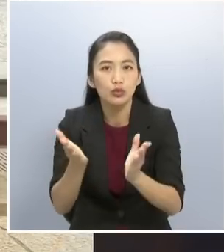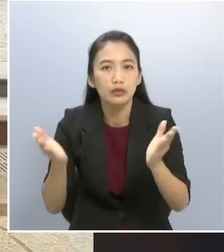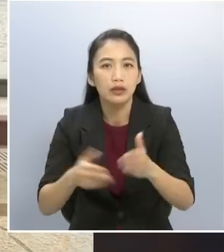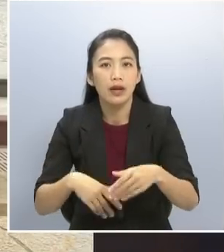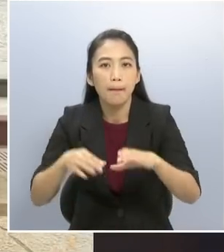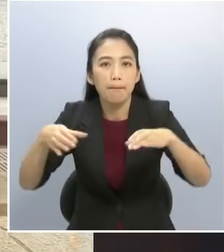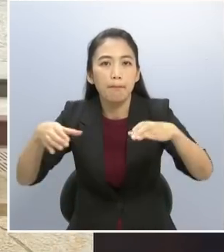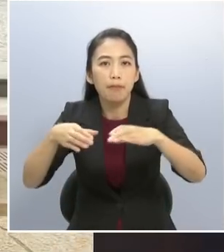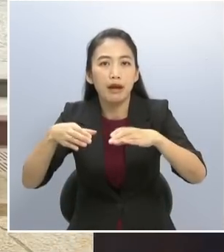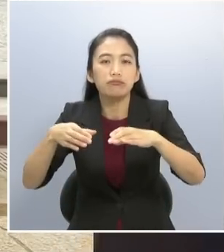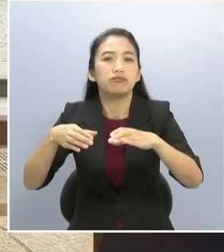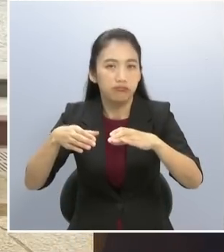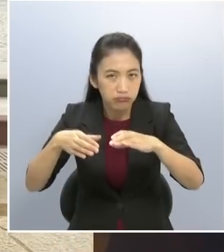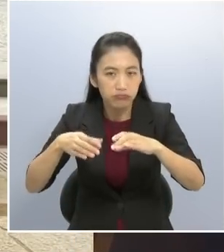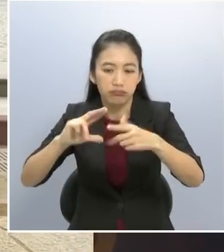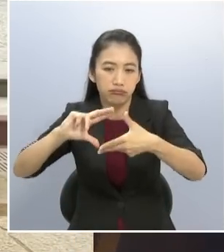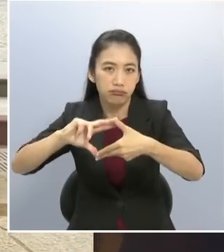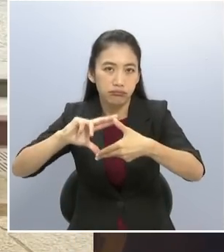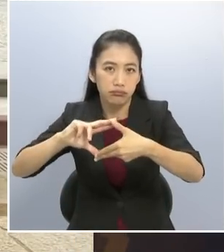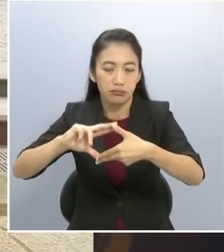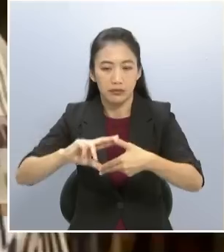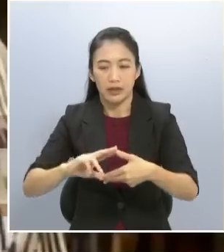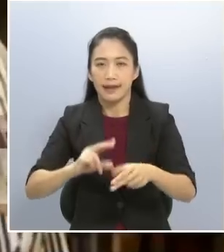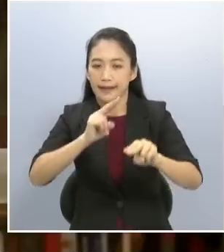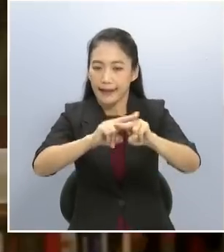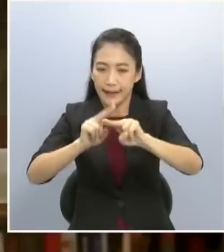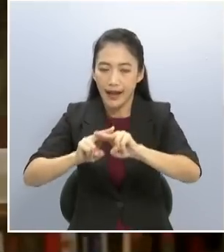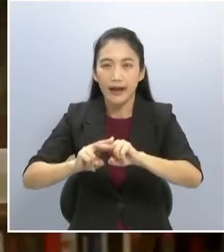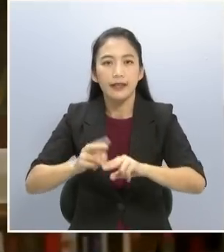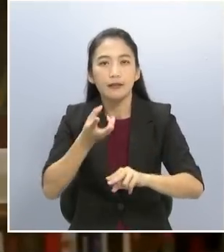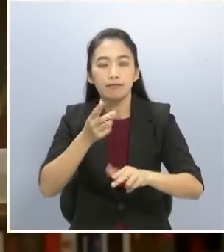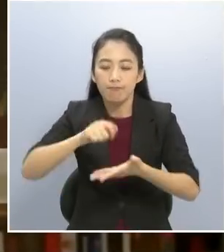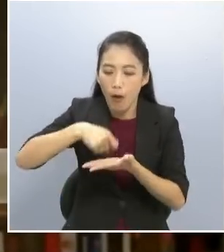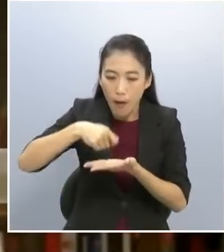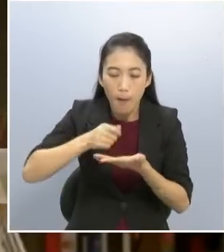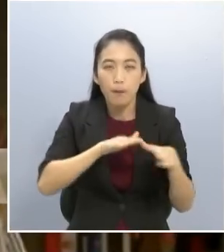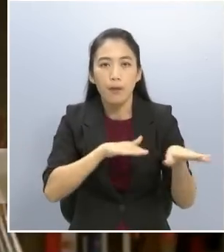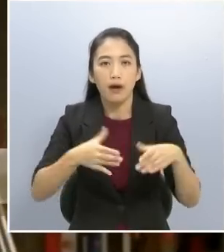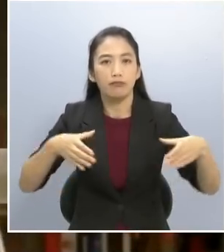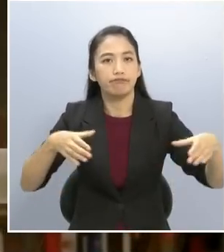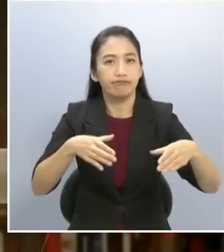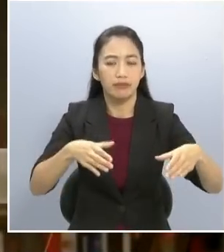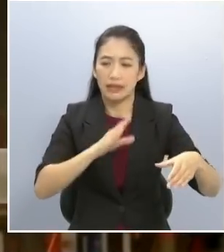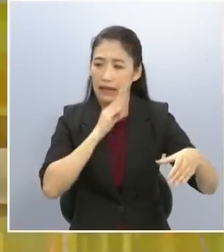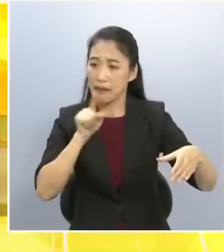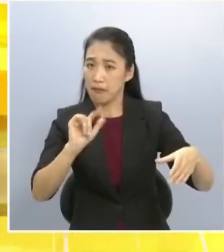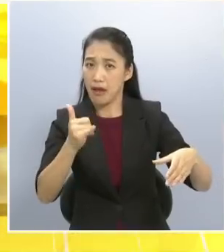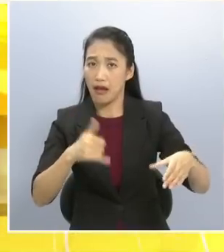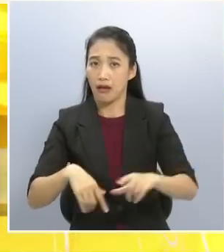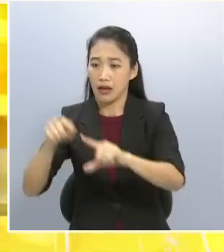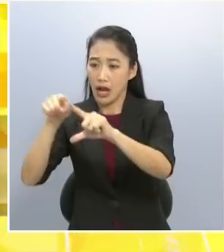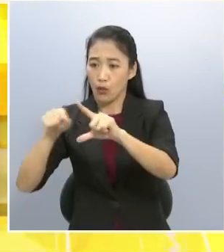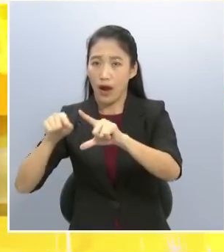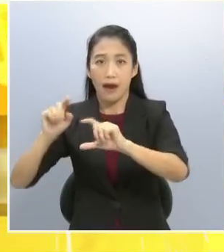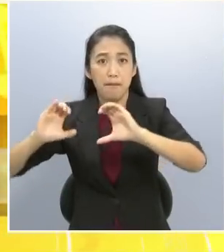การหารือถึงความเป็นไปได้ในการจัดตั้งรัฐบาลร่วมกันหากพรรคก้าวไกลไม่สามารถตั้งรัฐบาลได้นี่ไป